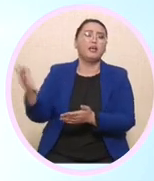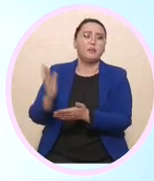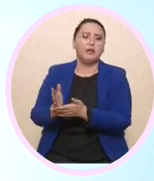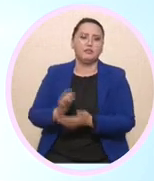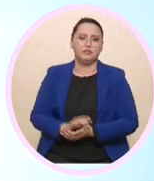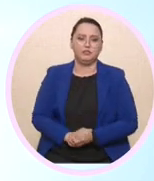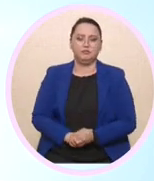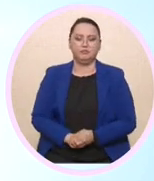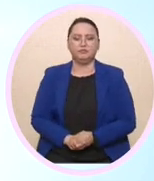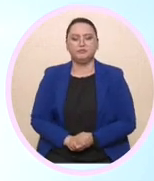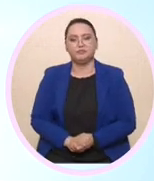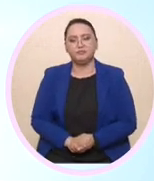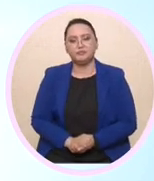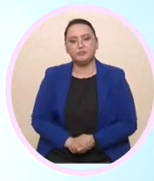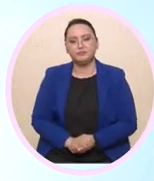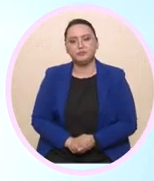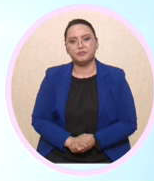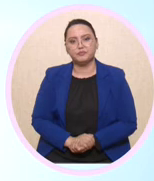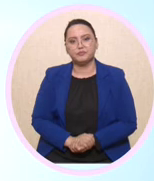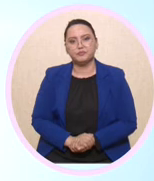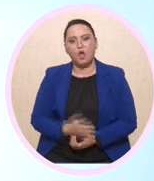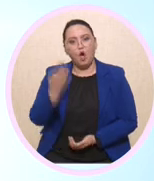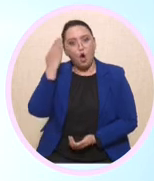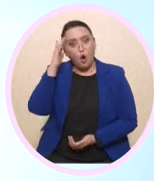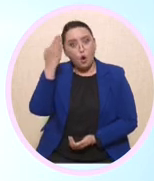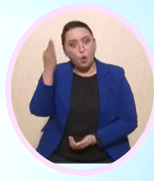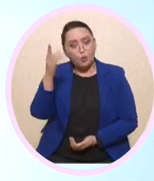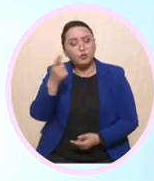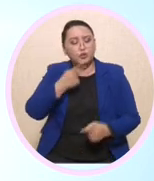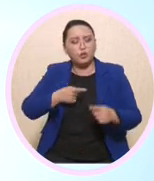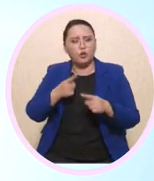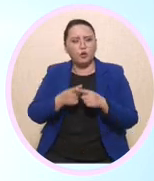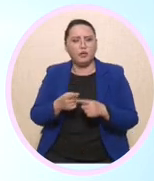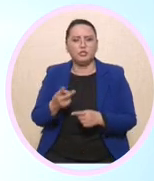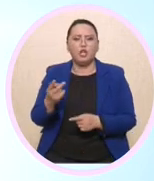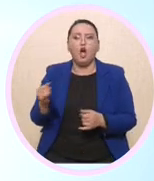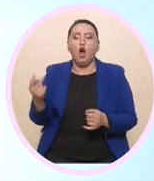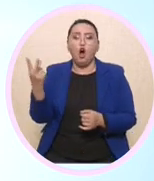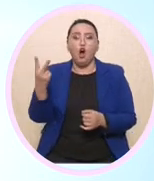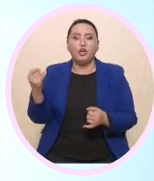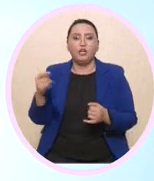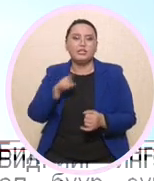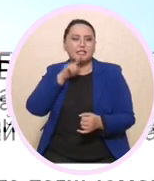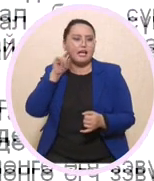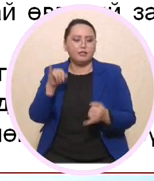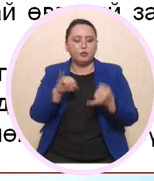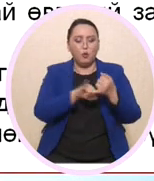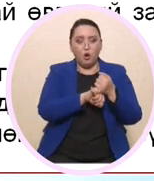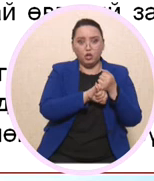Өвгөндөө болон хоёр залуу хост анхаарал тавьж байна. Гарал халамж тавьж байна.